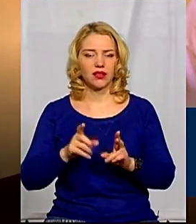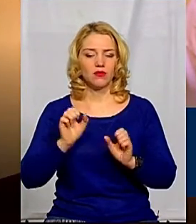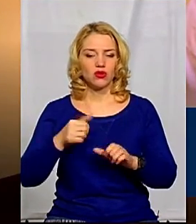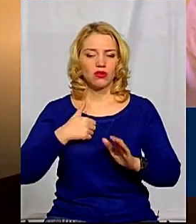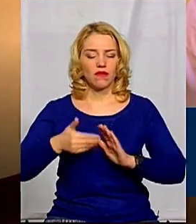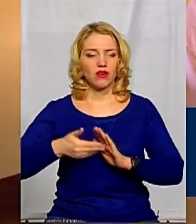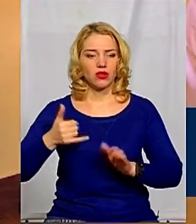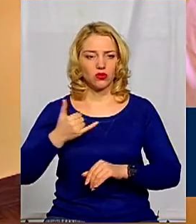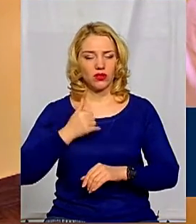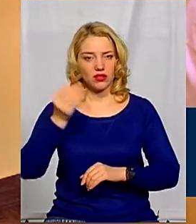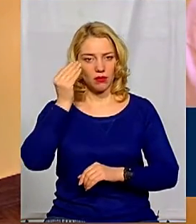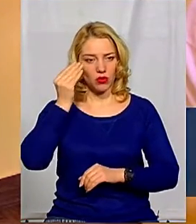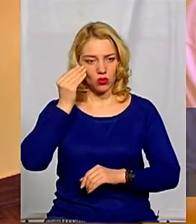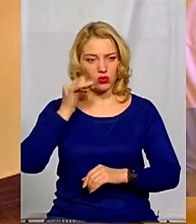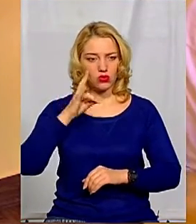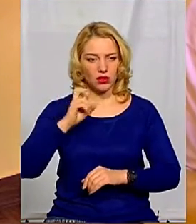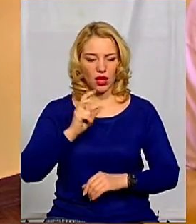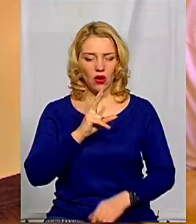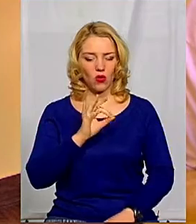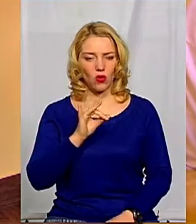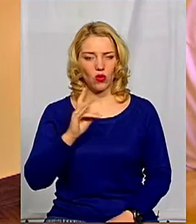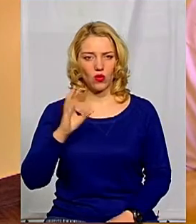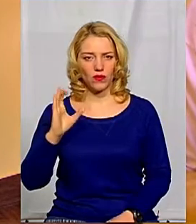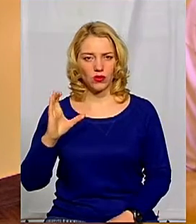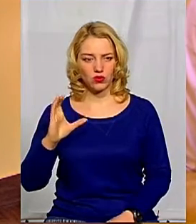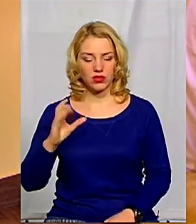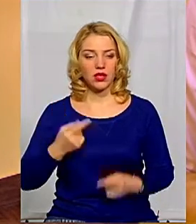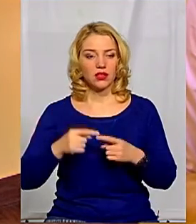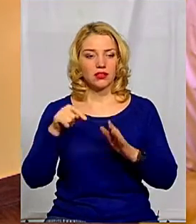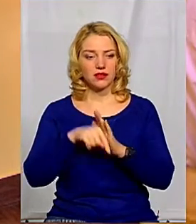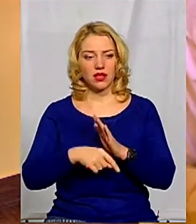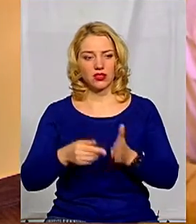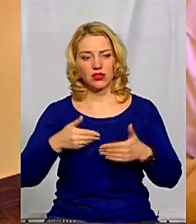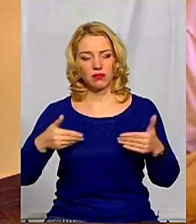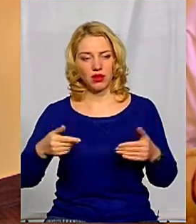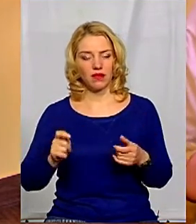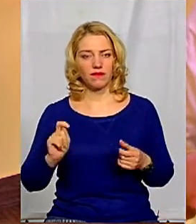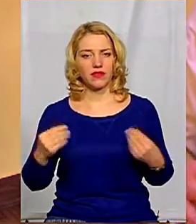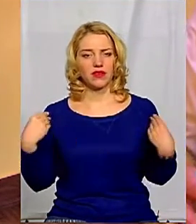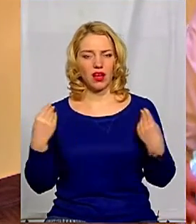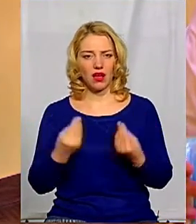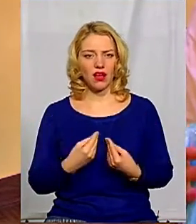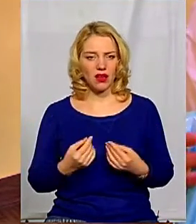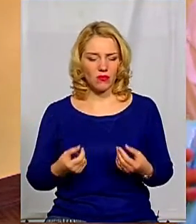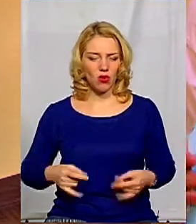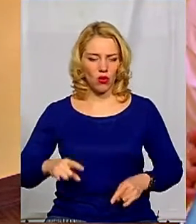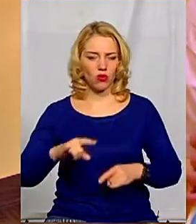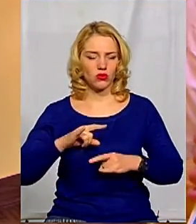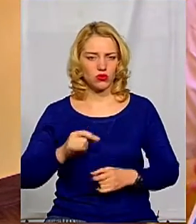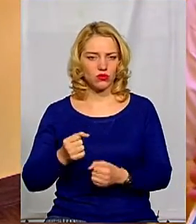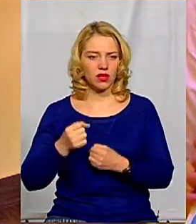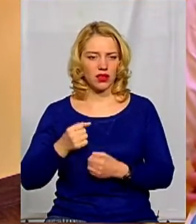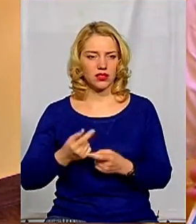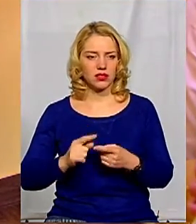викликати підозру на коронавірус, значить ми вдягаємо ось відповідний костюм захисний, нам